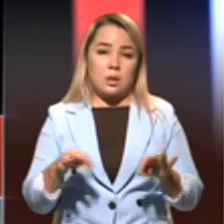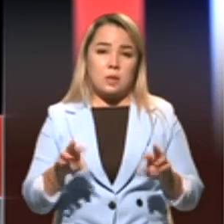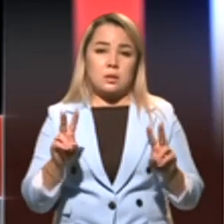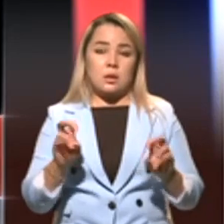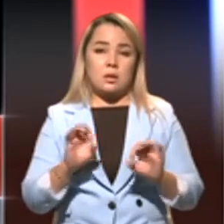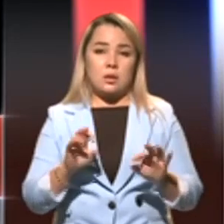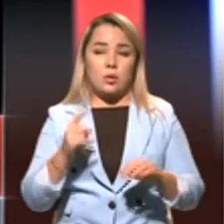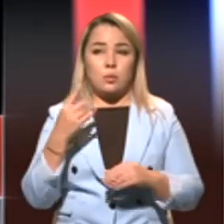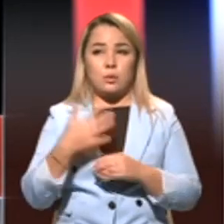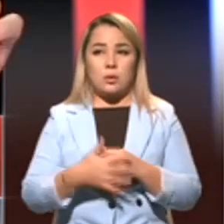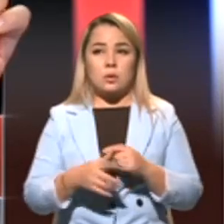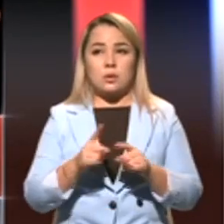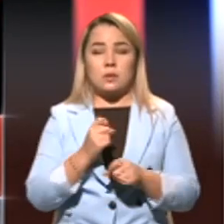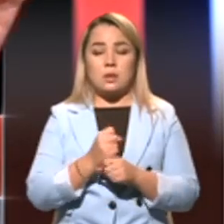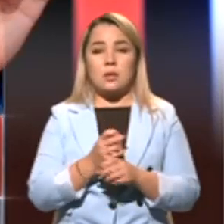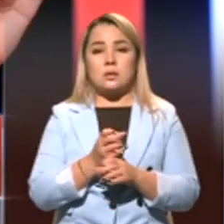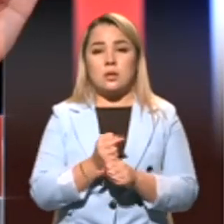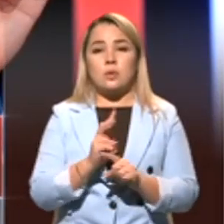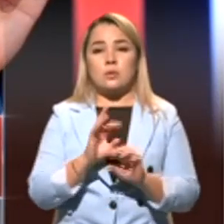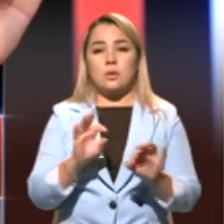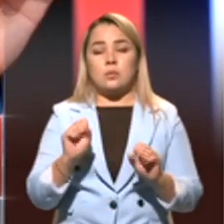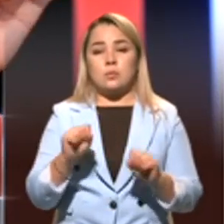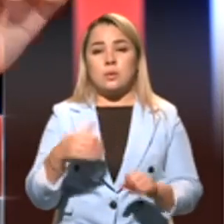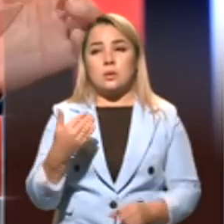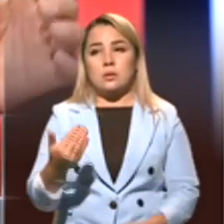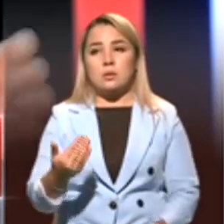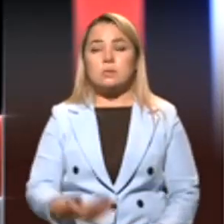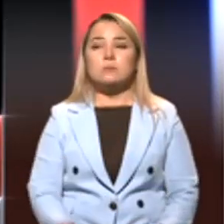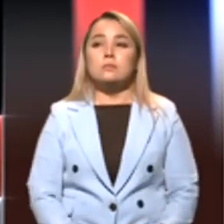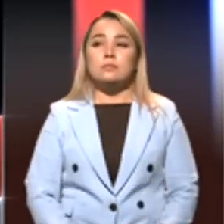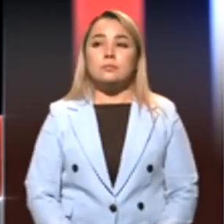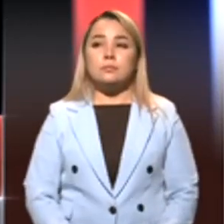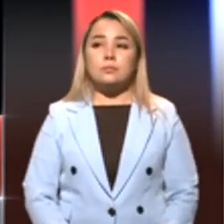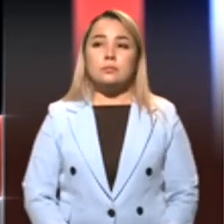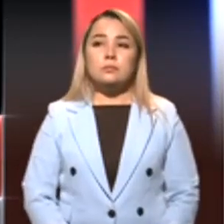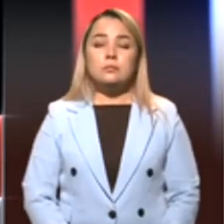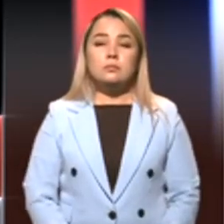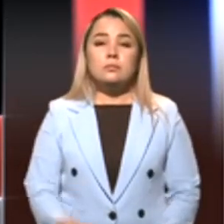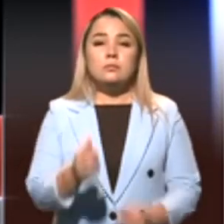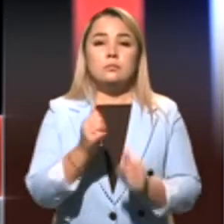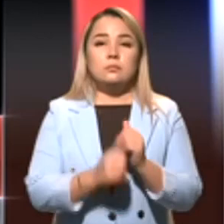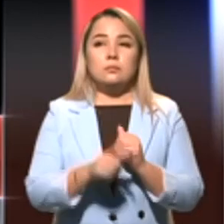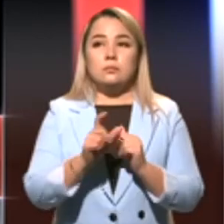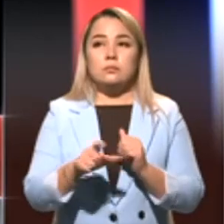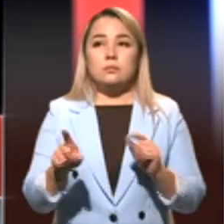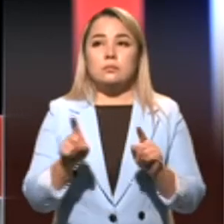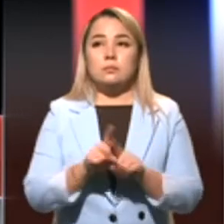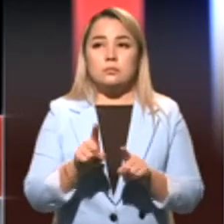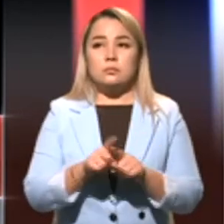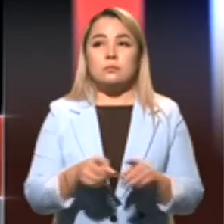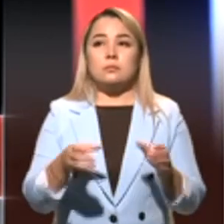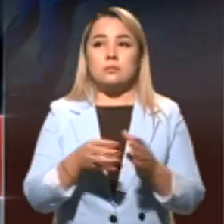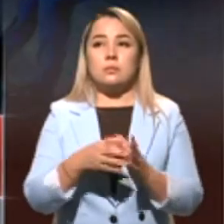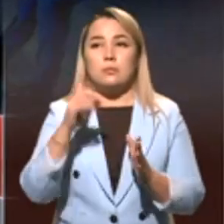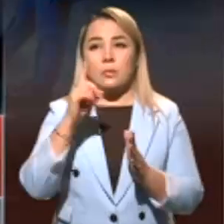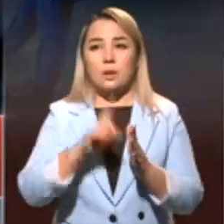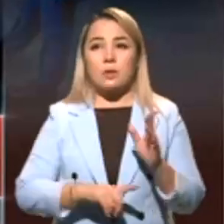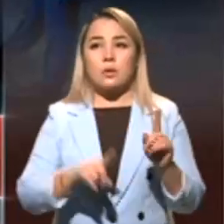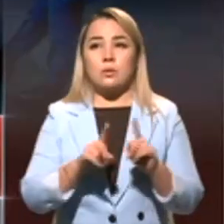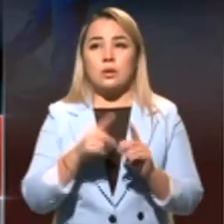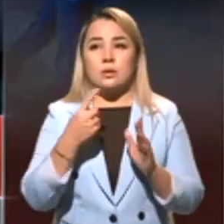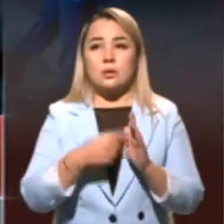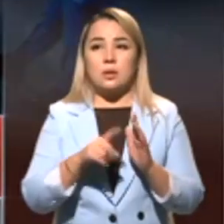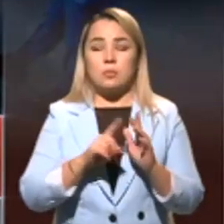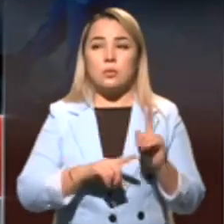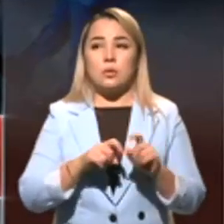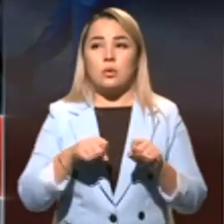тоқталып өтсек, бір түсінікті болу үшін қысқаша қайсыңыз айтып бересіздер? Діни сенім бостандығы әр азамат дінге сенуге, иә, сенуге немесе